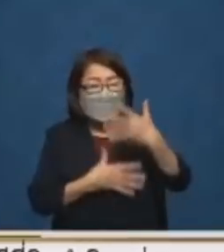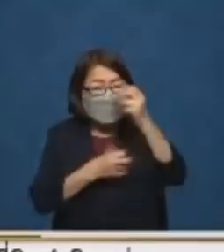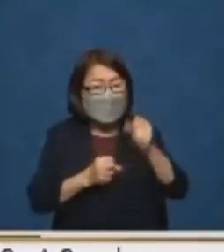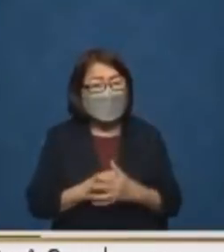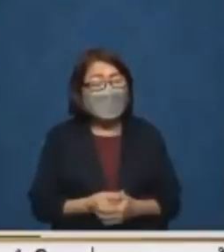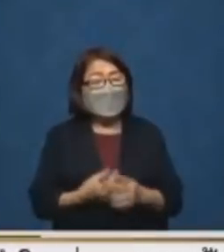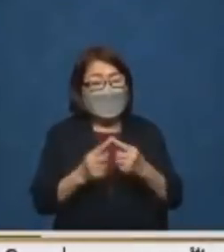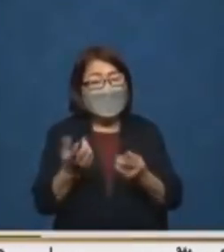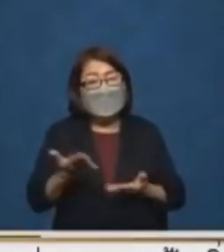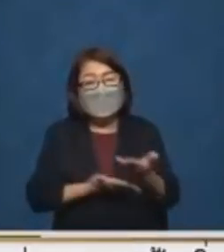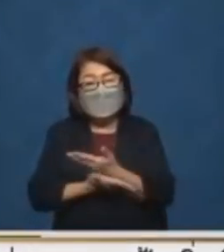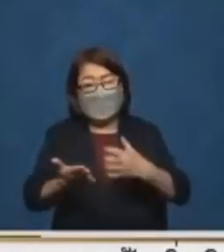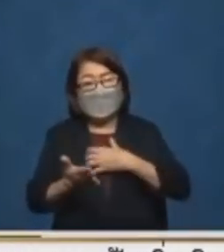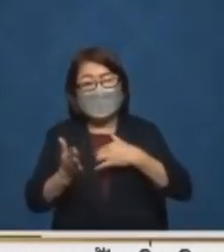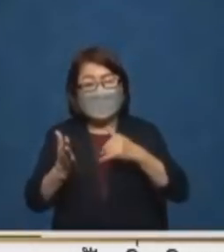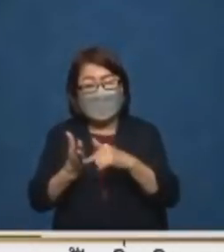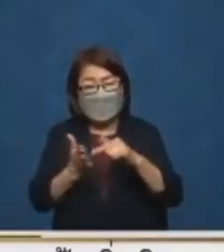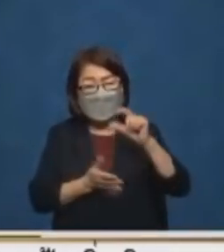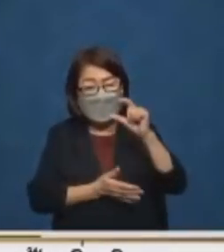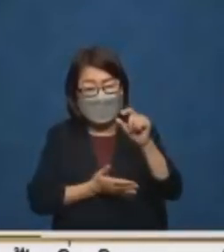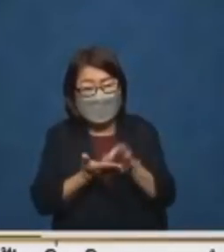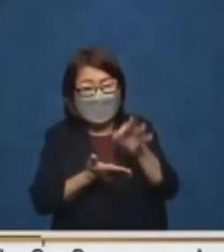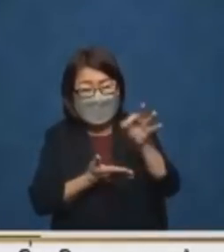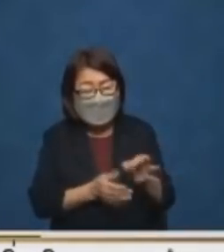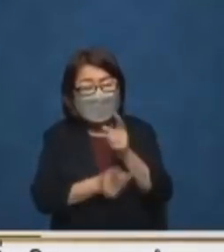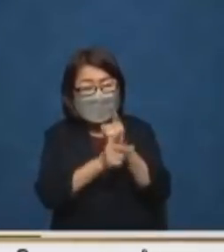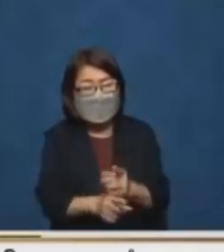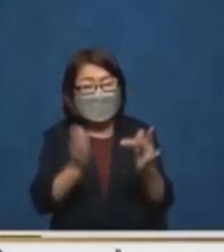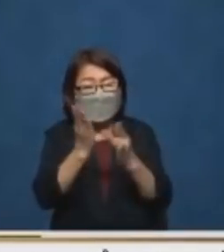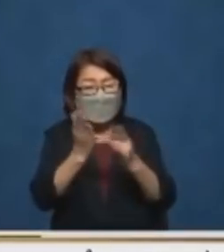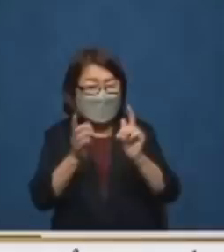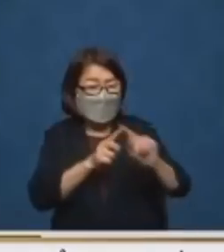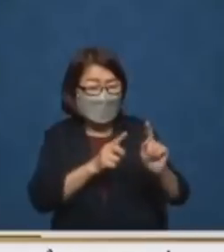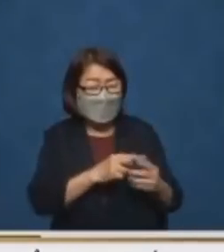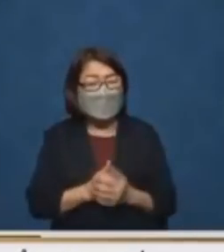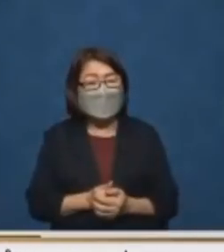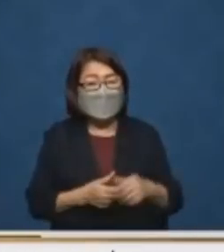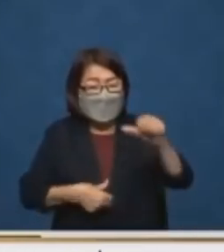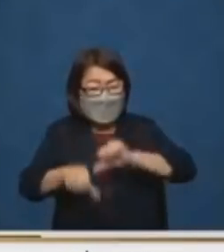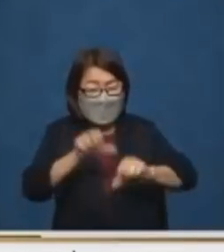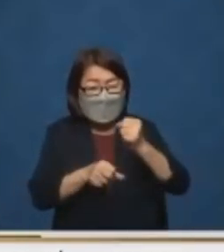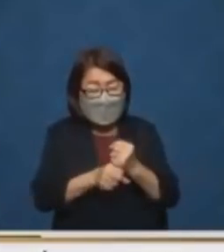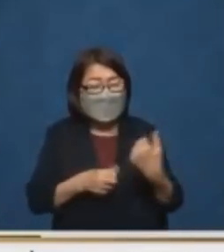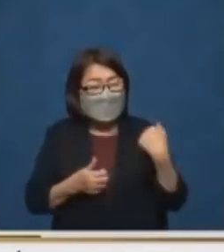การพิจจนานาจัดซื้อวัคซีนทใช้เทคโโยีอื่นทำให้หายฝ่ายตงข้อสงสัยว่า